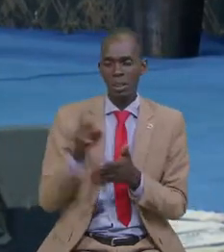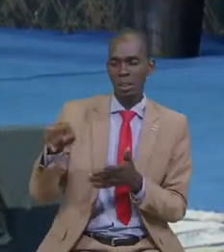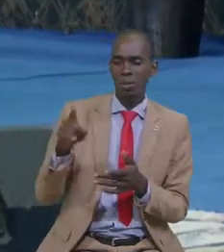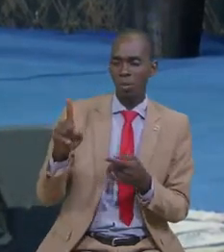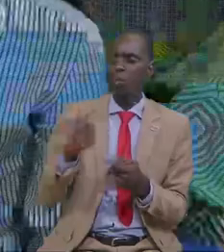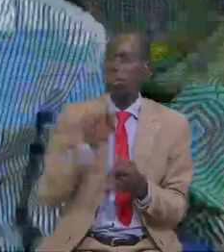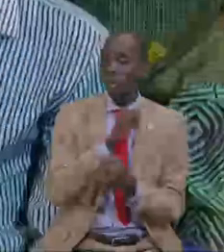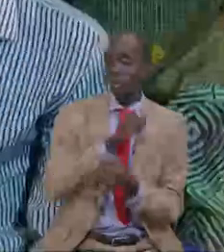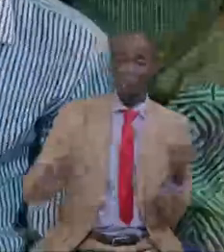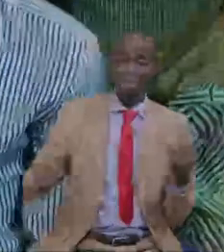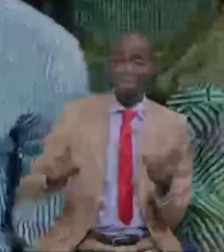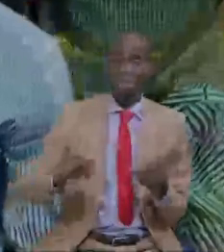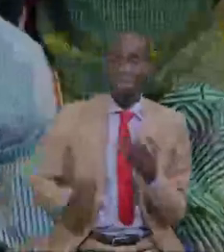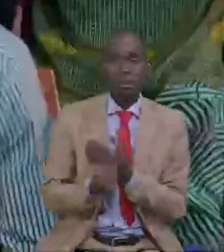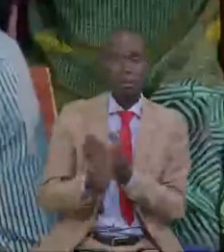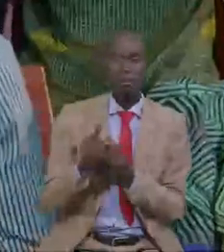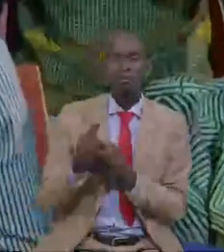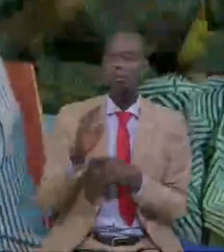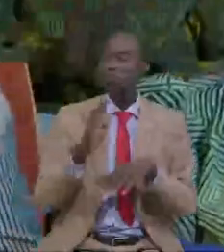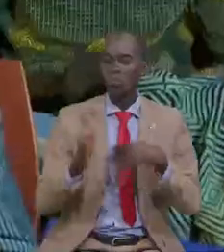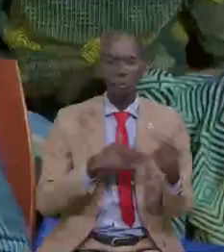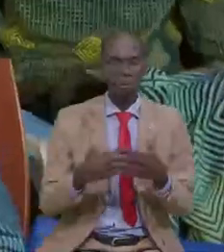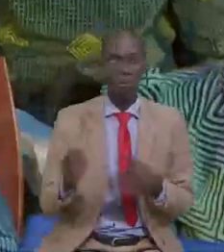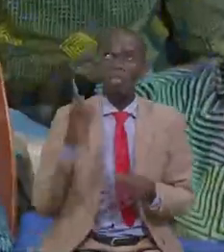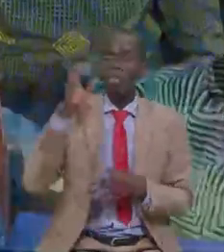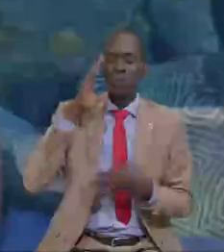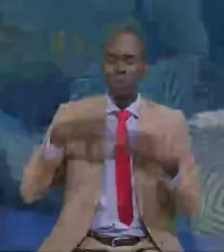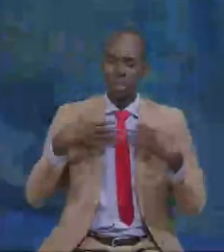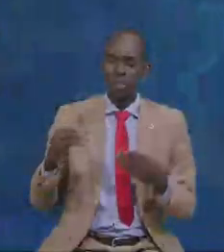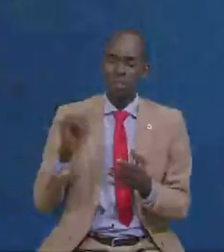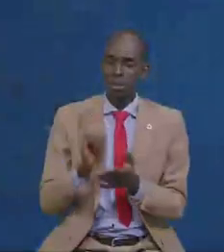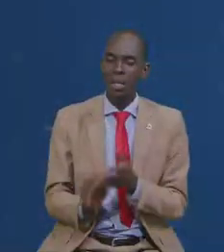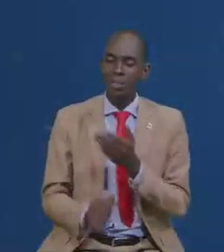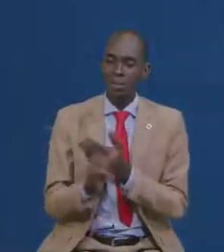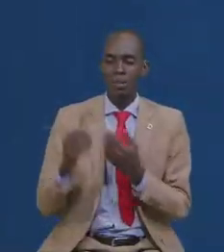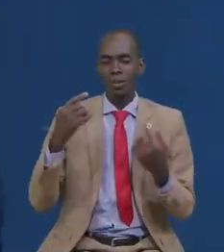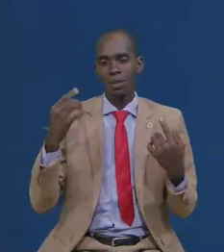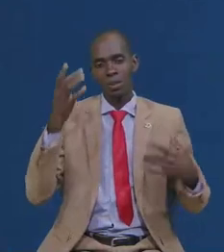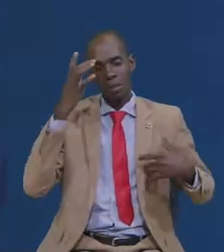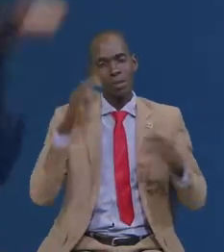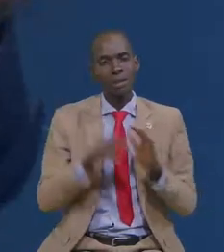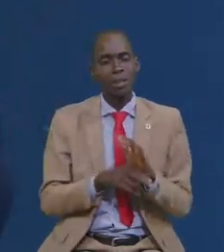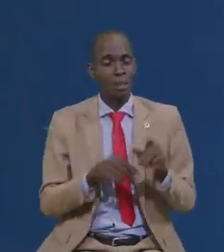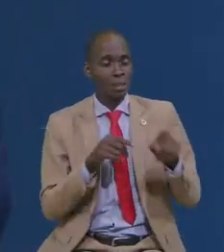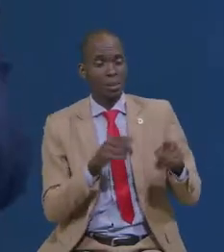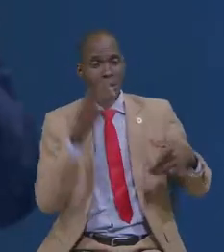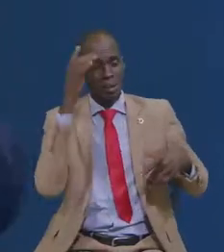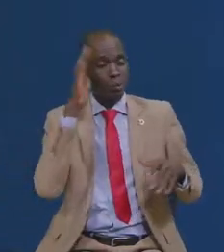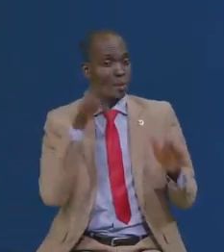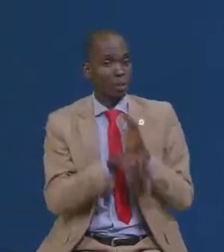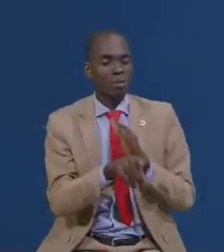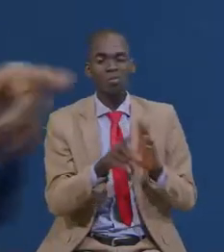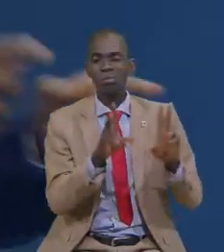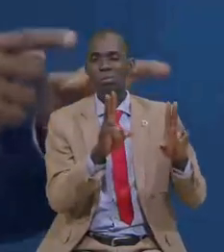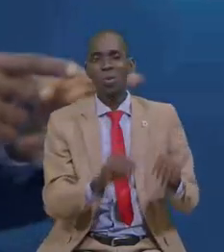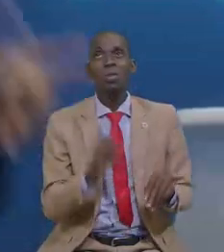ceci est maladie mortelle, ce soir il va t'en guérir. Ceci va t'amener à la fin de